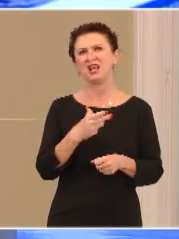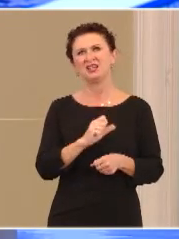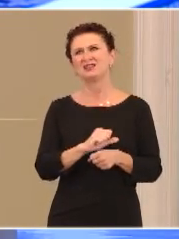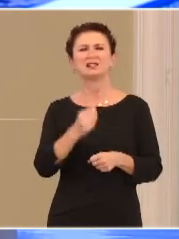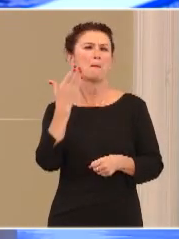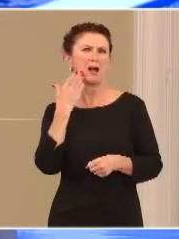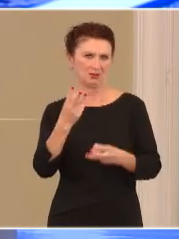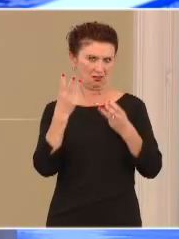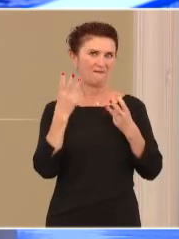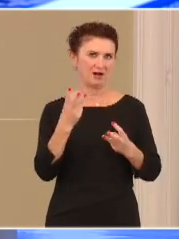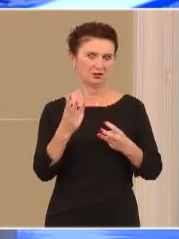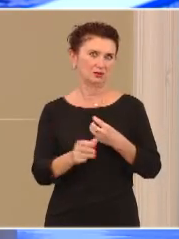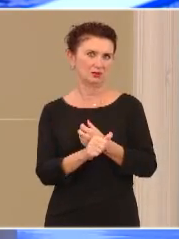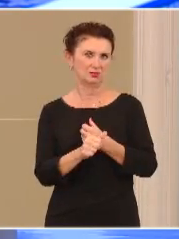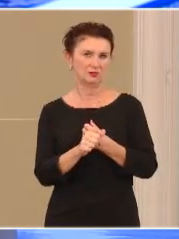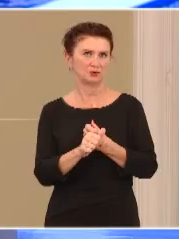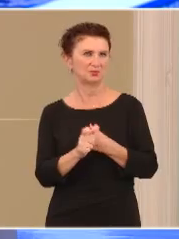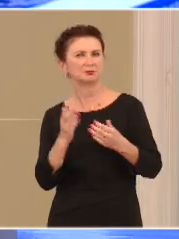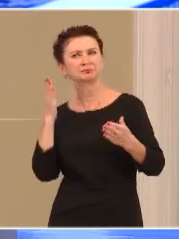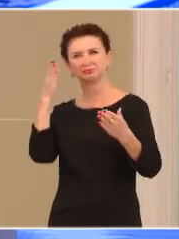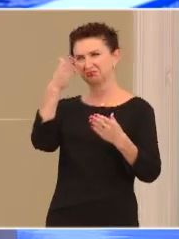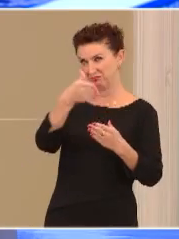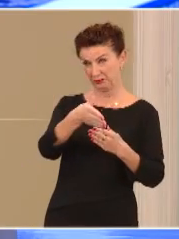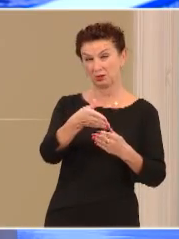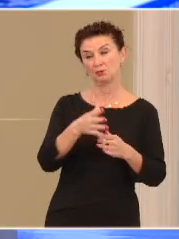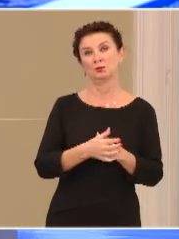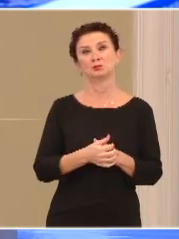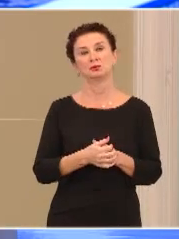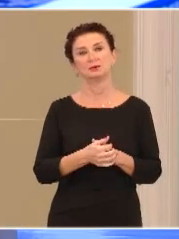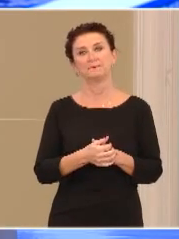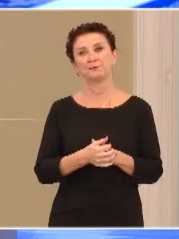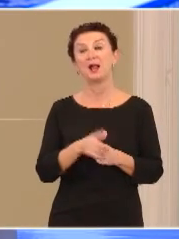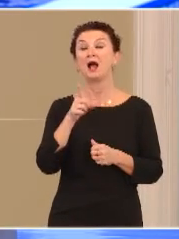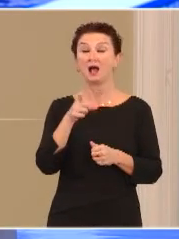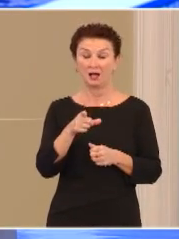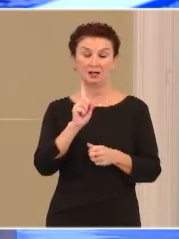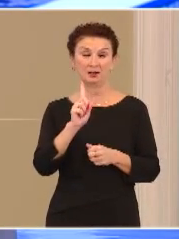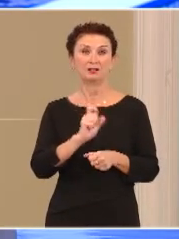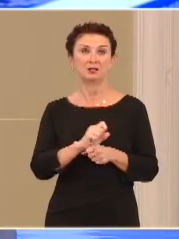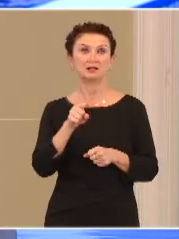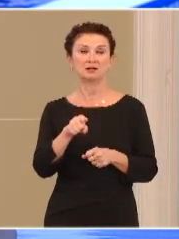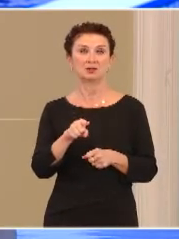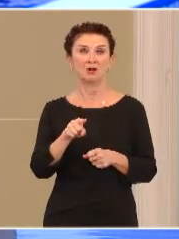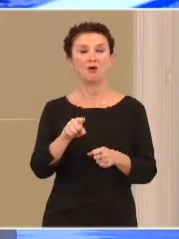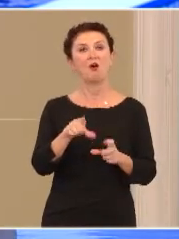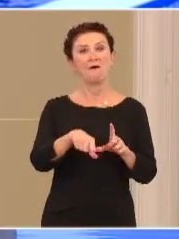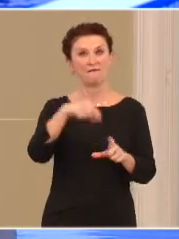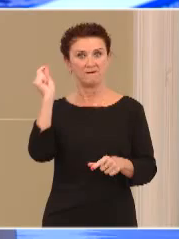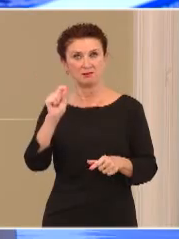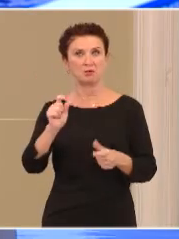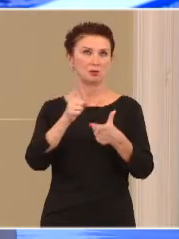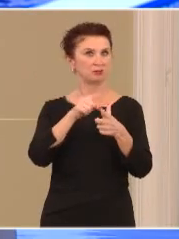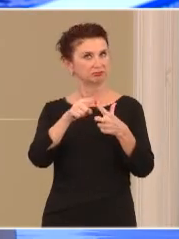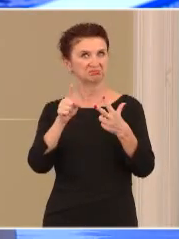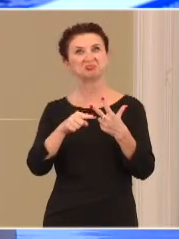punktu widzenia tego, co przed nami, aczkolwiek jest to wybór jednego z trzech scenariuszy, który